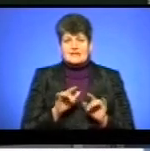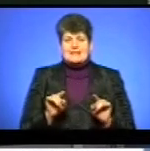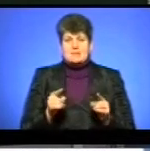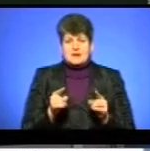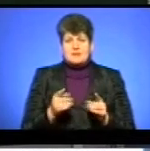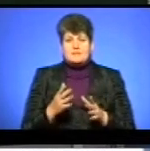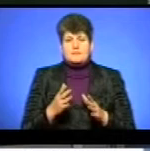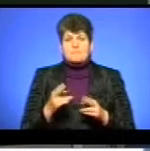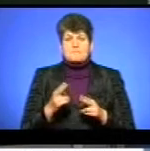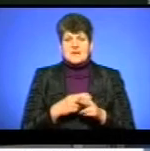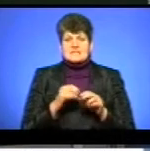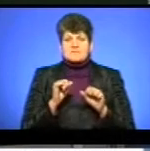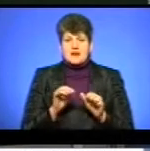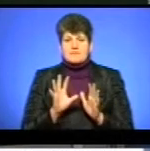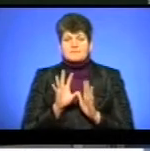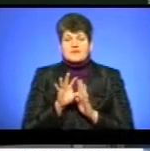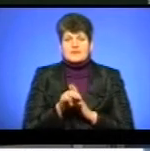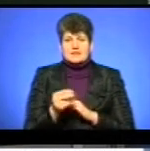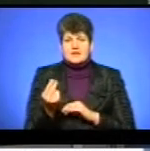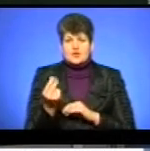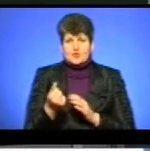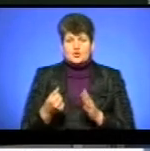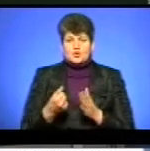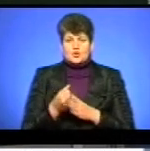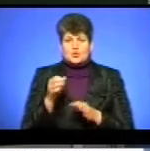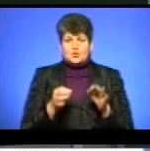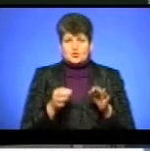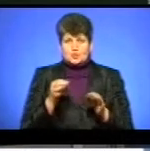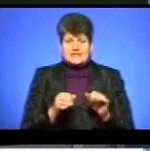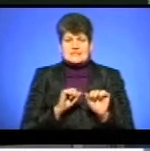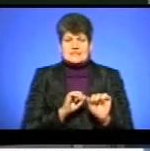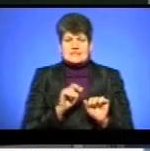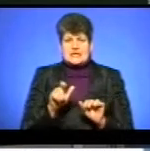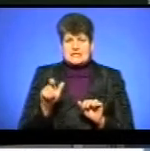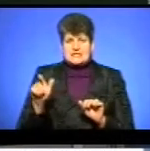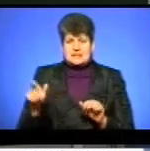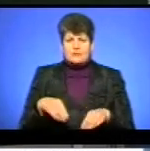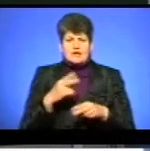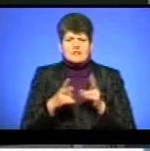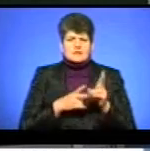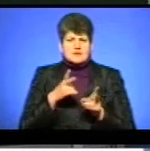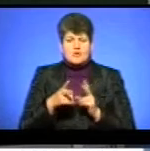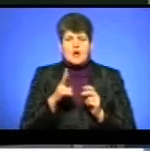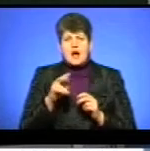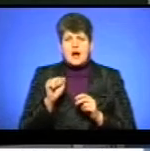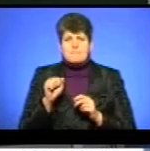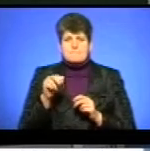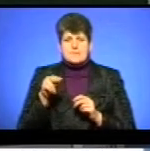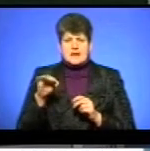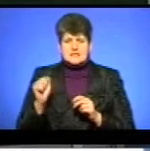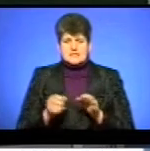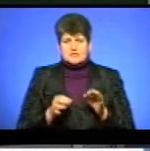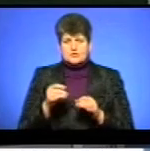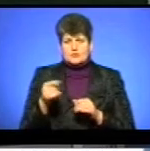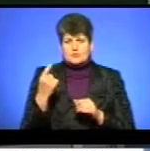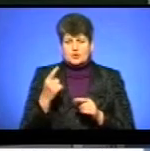під вартою без права внесення застави до вироку суду. Захисники підозрюваного подали скаргу до апеляційного суду Тернопільської